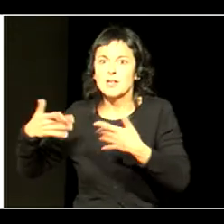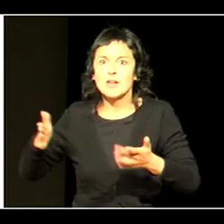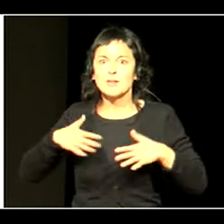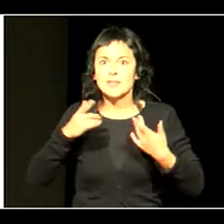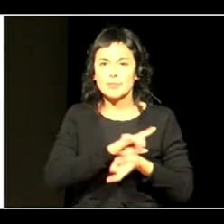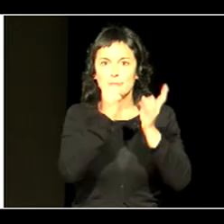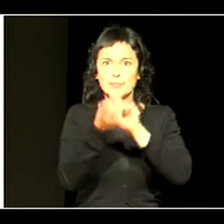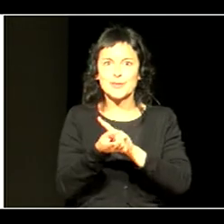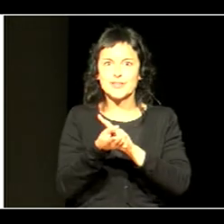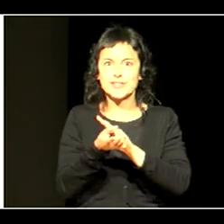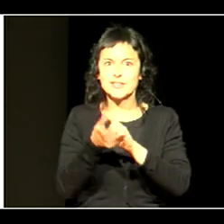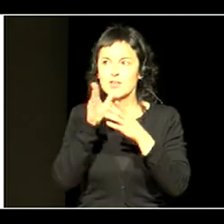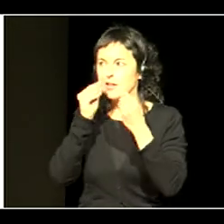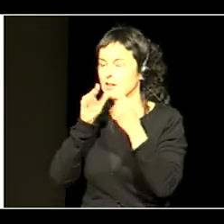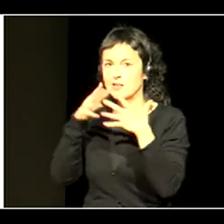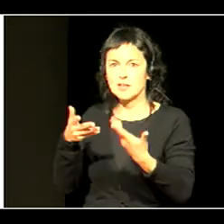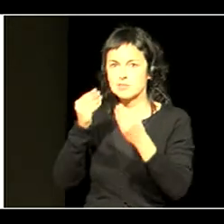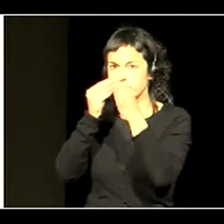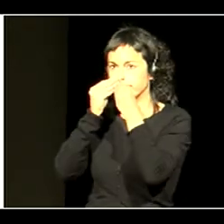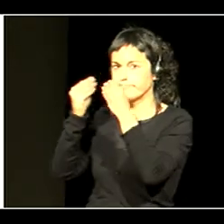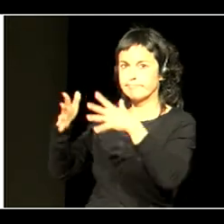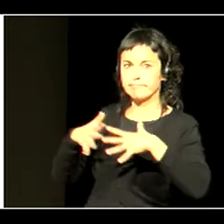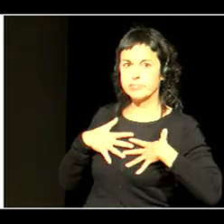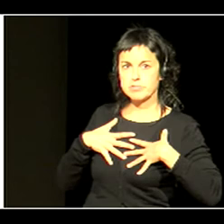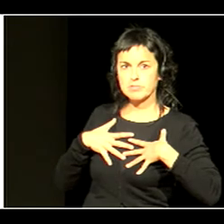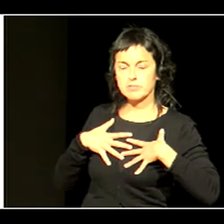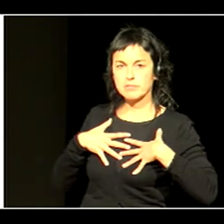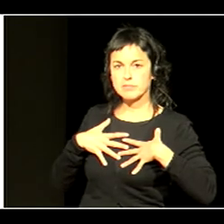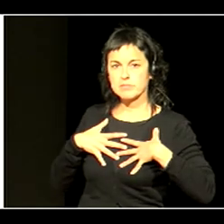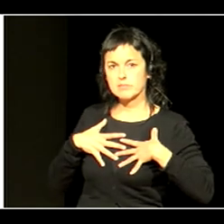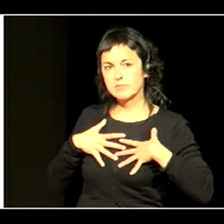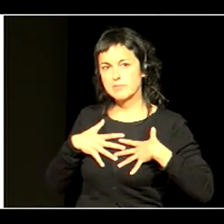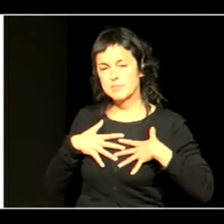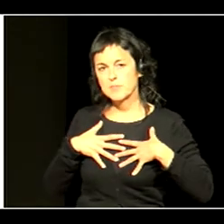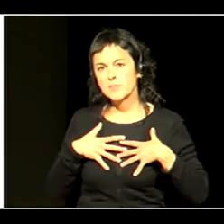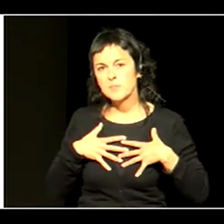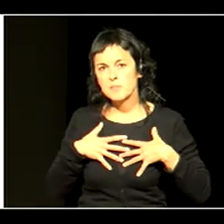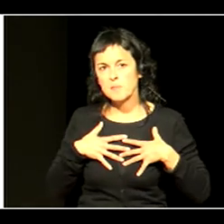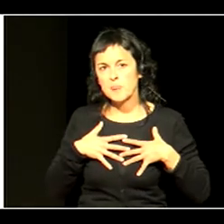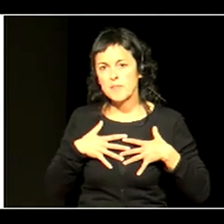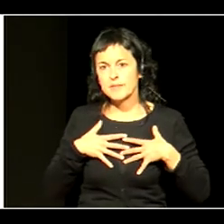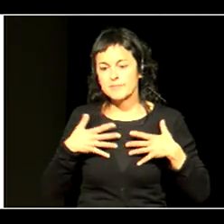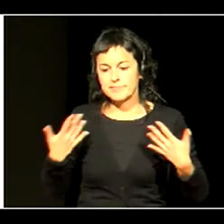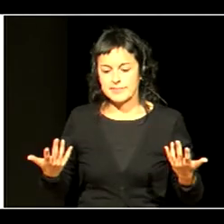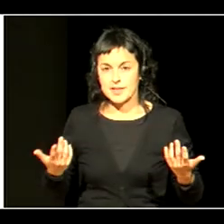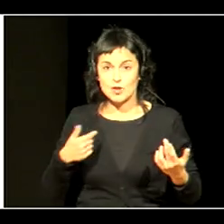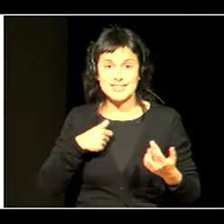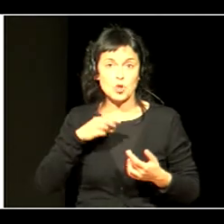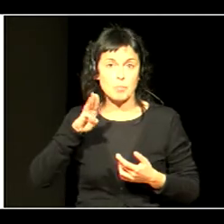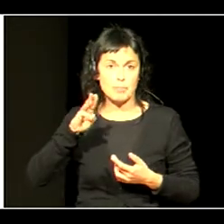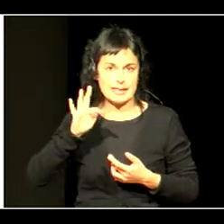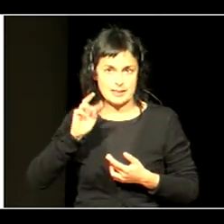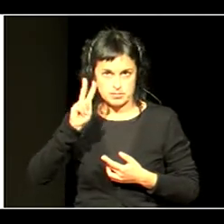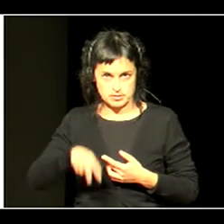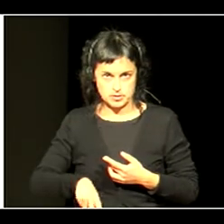naiz aldaketa horren ez, lekuko hartu dudana, eta denbora eta ni petea naiz. Orduan ba